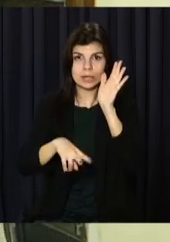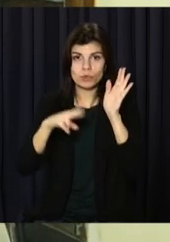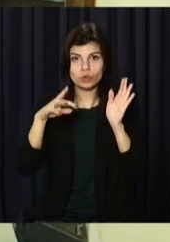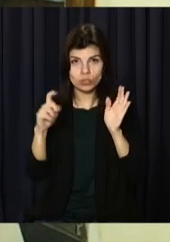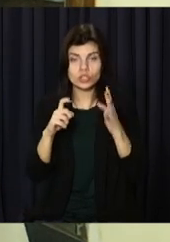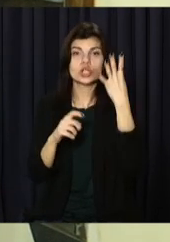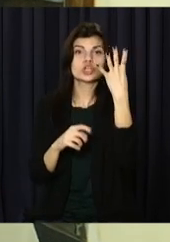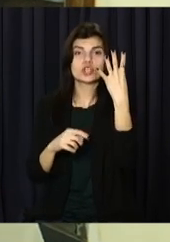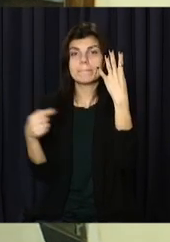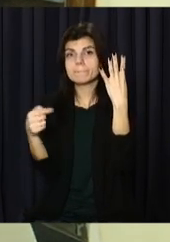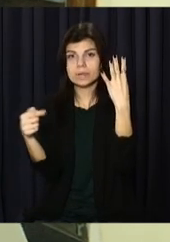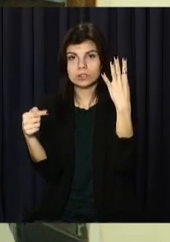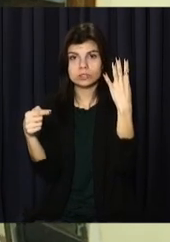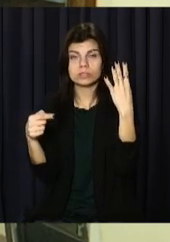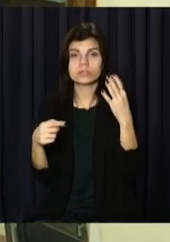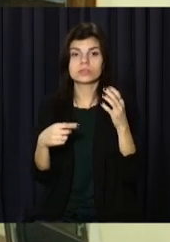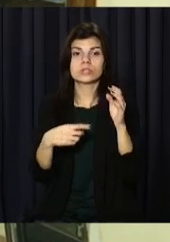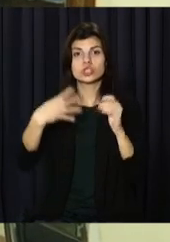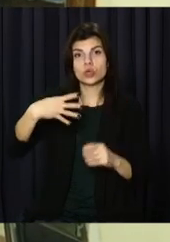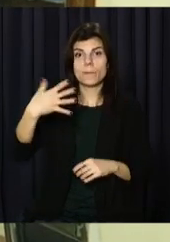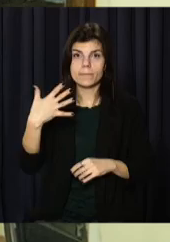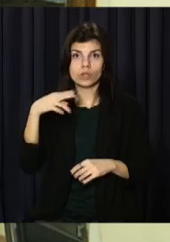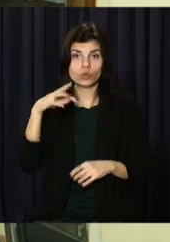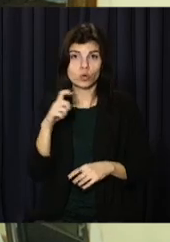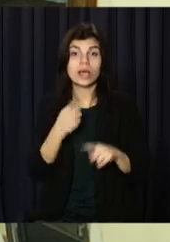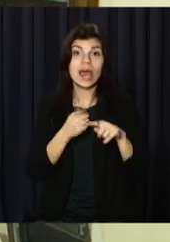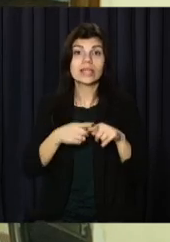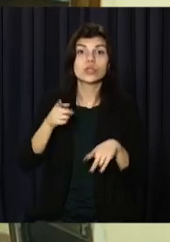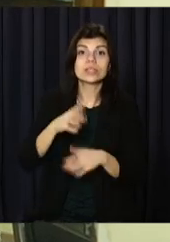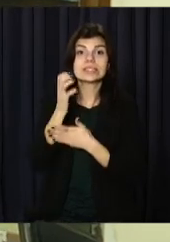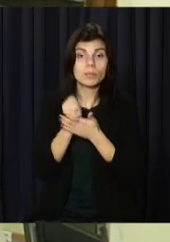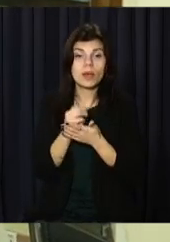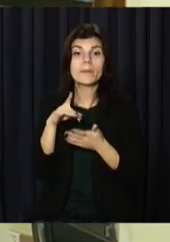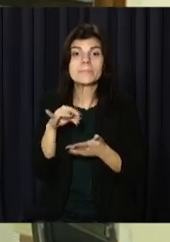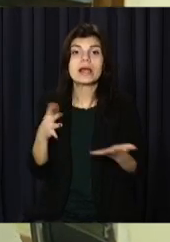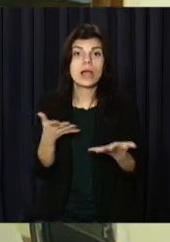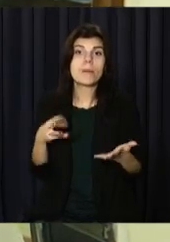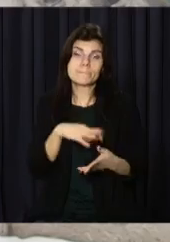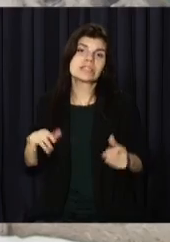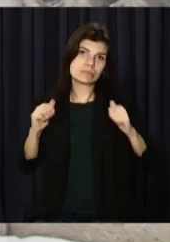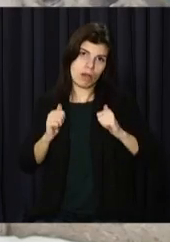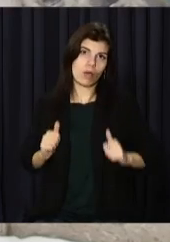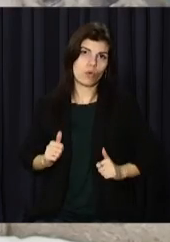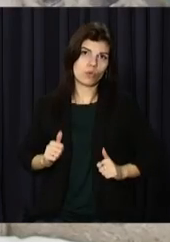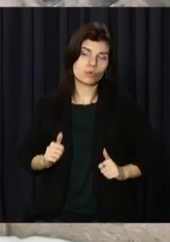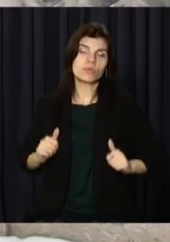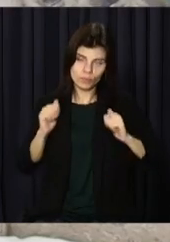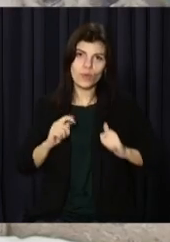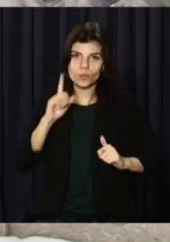доз, і четверта негативна – 45 доз. Оце ті запаси, при яких ми спокійні. У банку